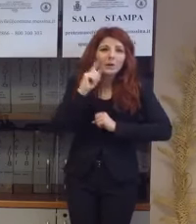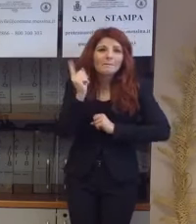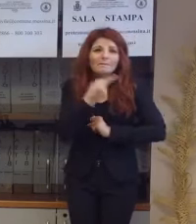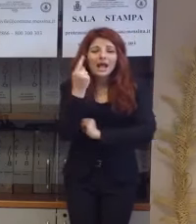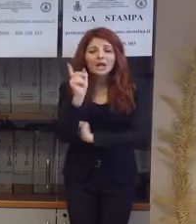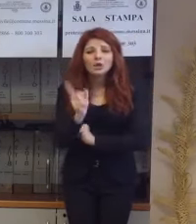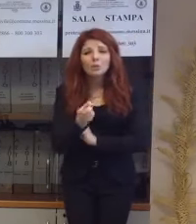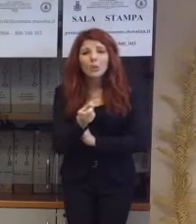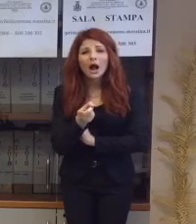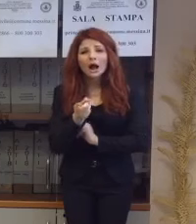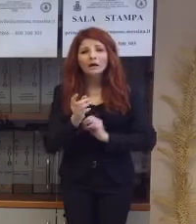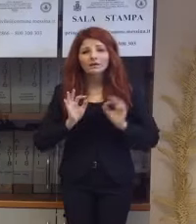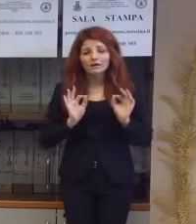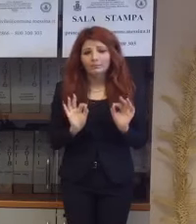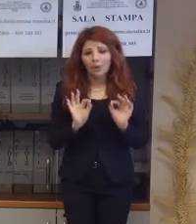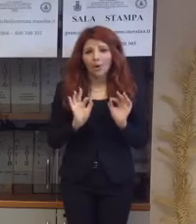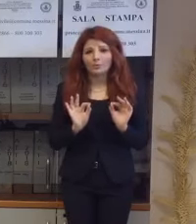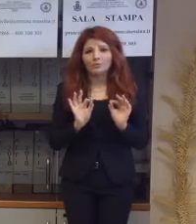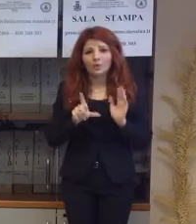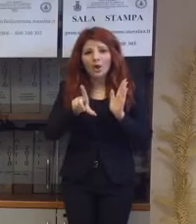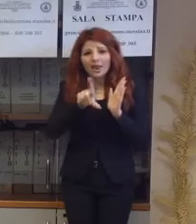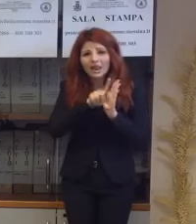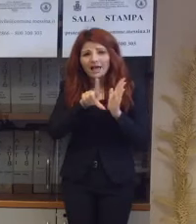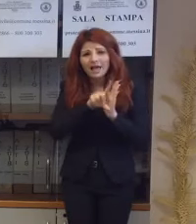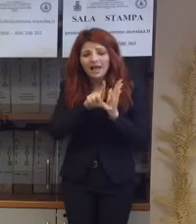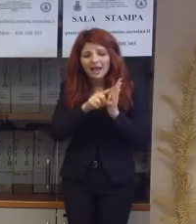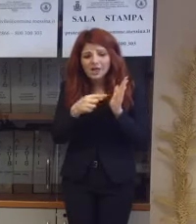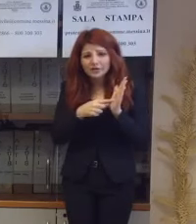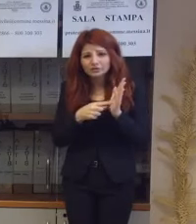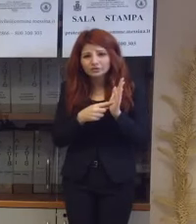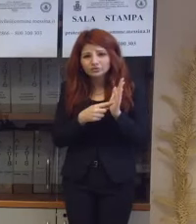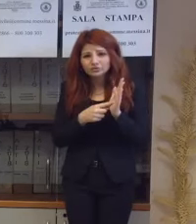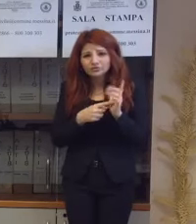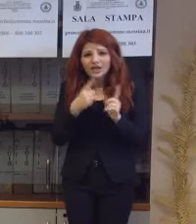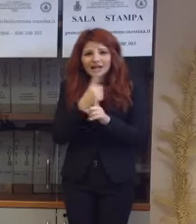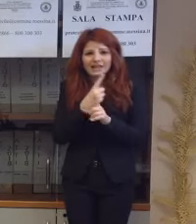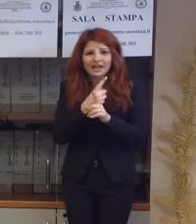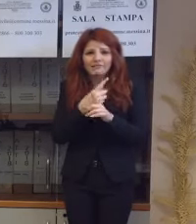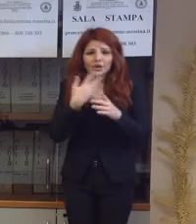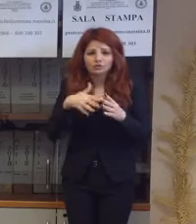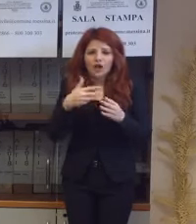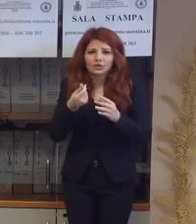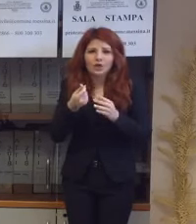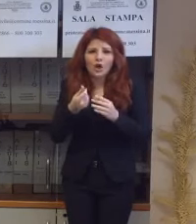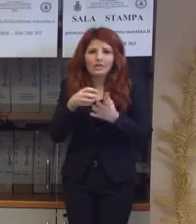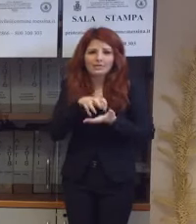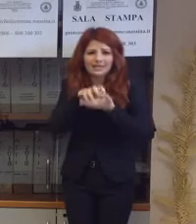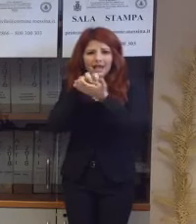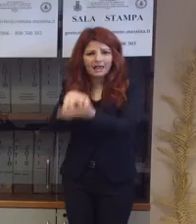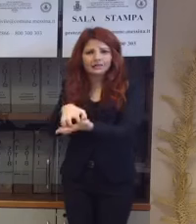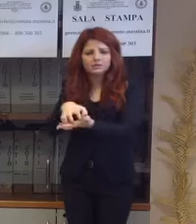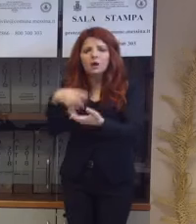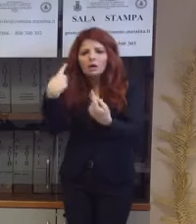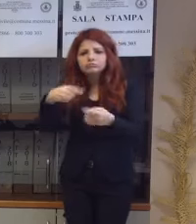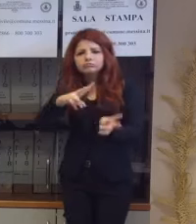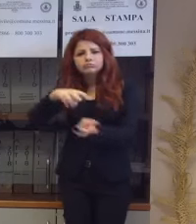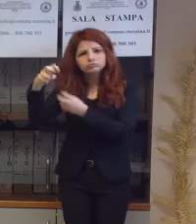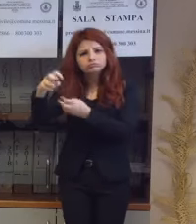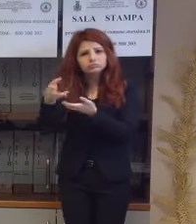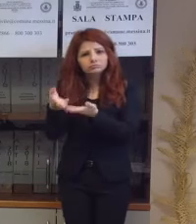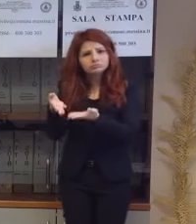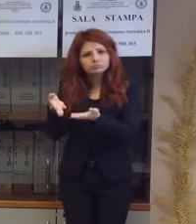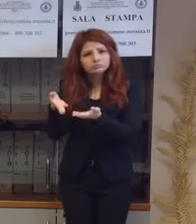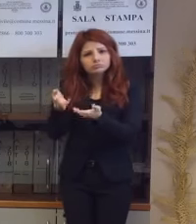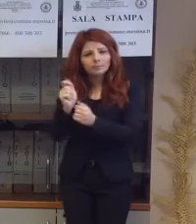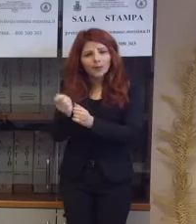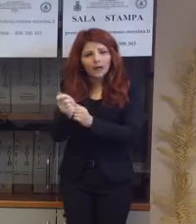comunque per legge che si utilizzasse l'eventuale caparra data, o comunque calmerare con un principio